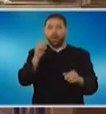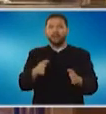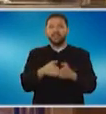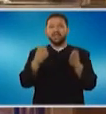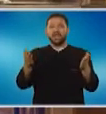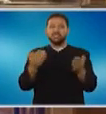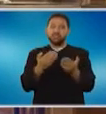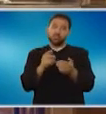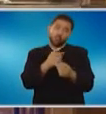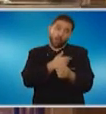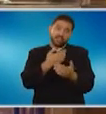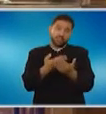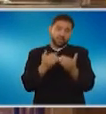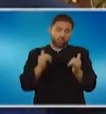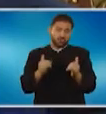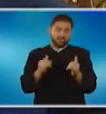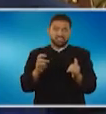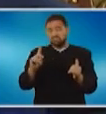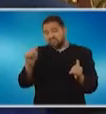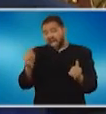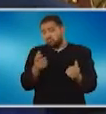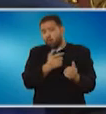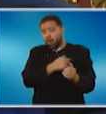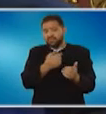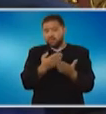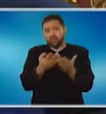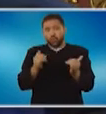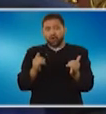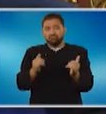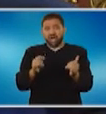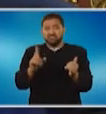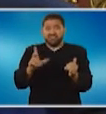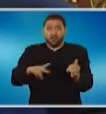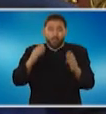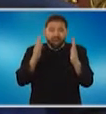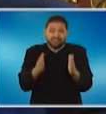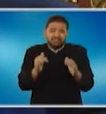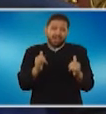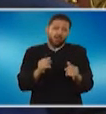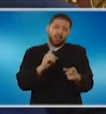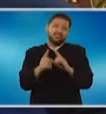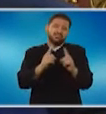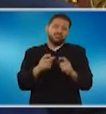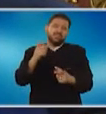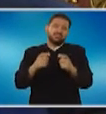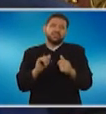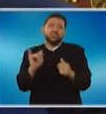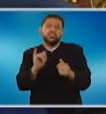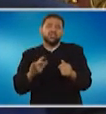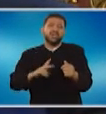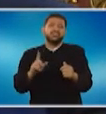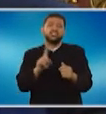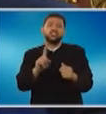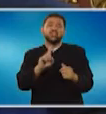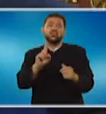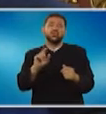această... Poate că și poate și ei la fel. Asta este, nu are sens să polemizăm acum în jurul cine este și nu